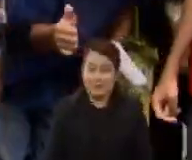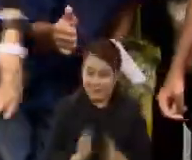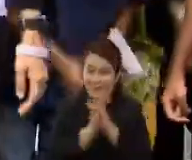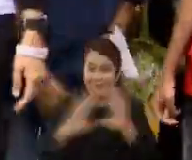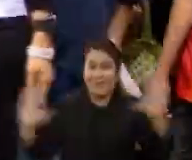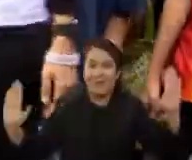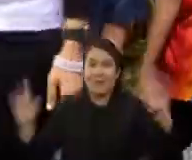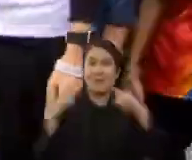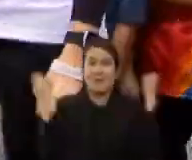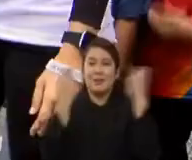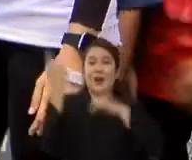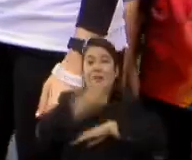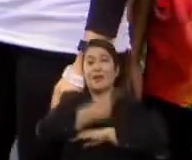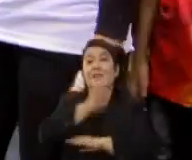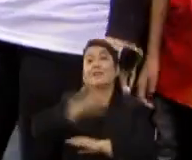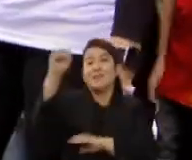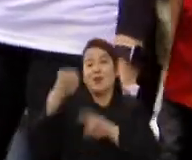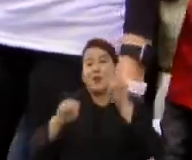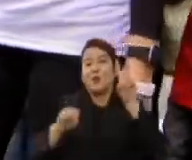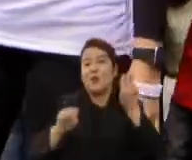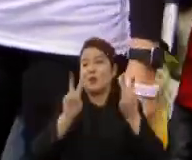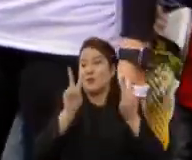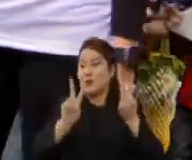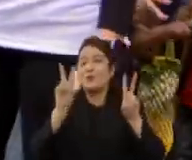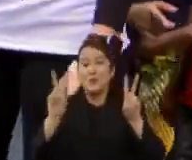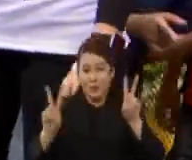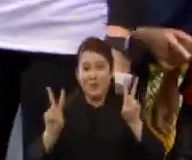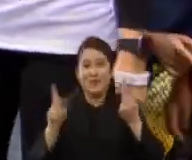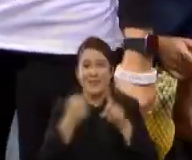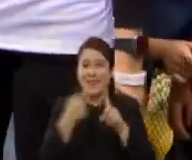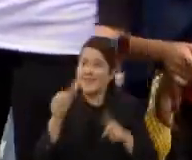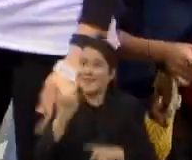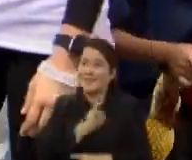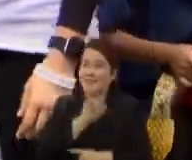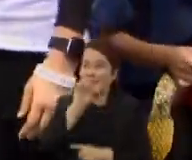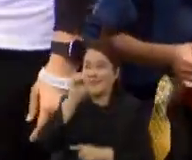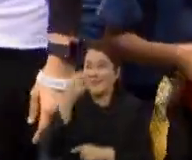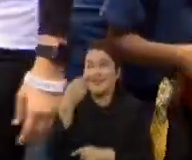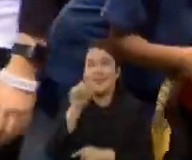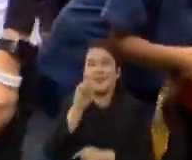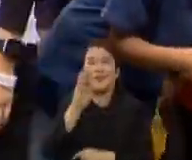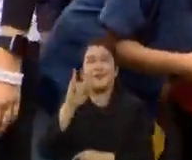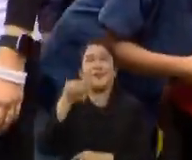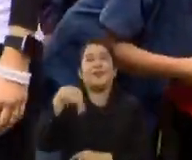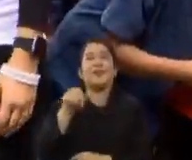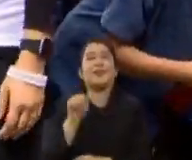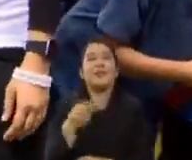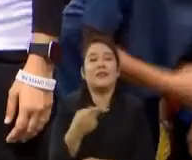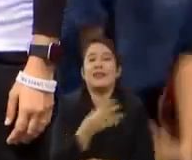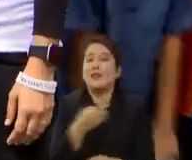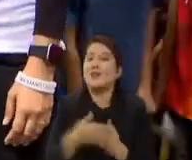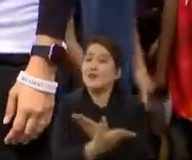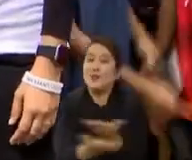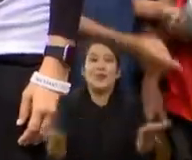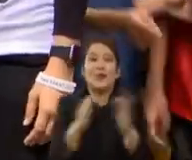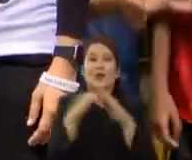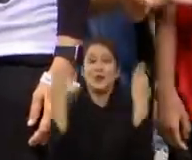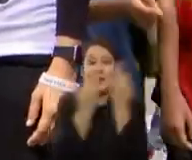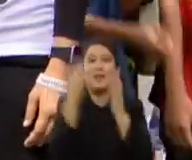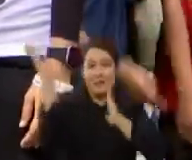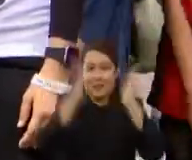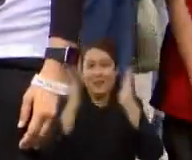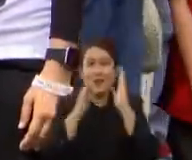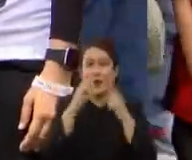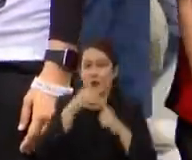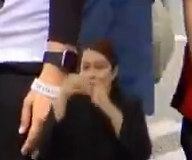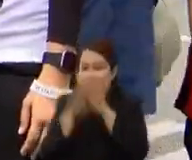Selamat menyambut Hari Kebangsaan 2022 daripada saya Syafiqah Ishak dan juga seluruh keluarga Malaysia, khususnya di